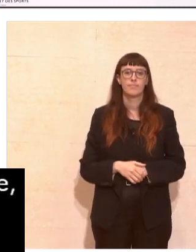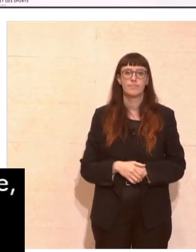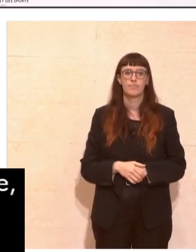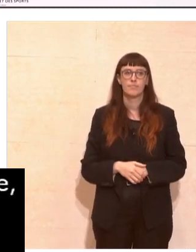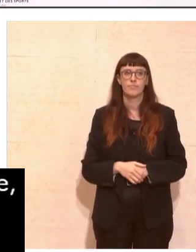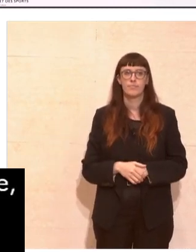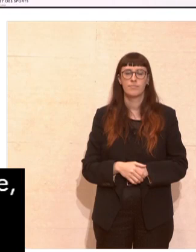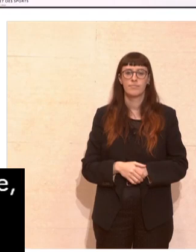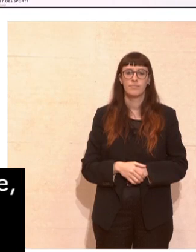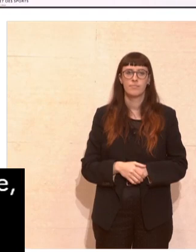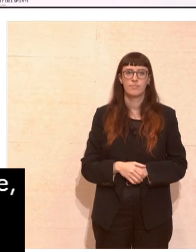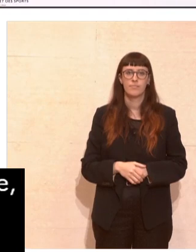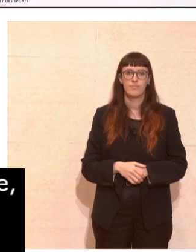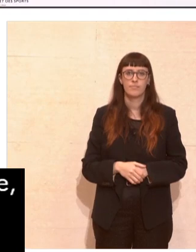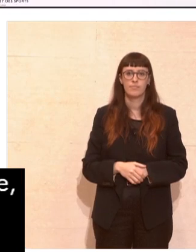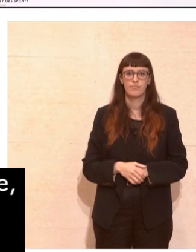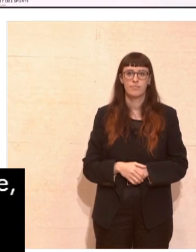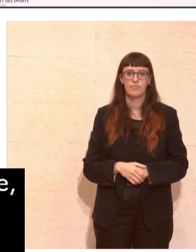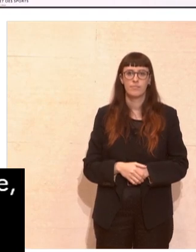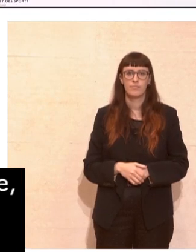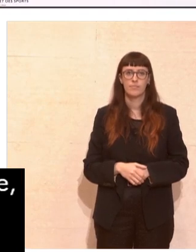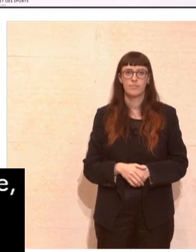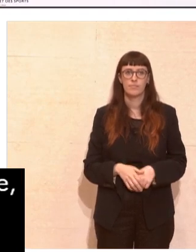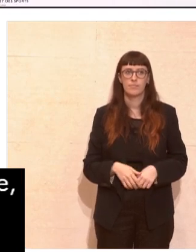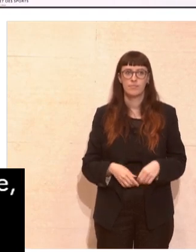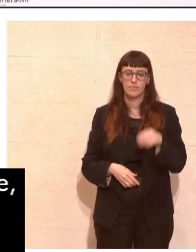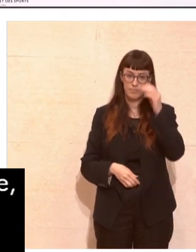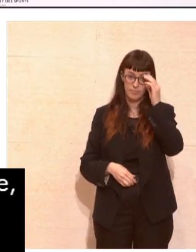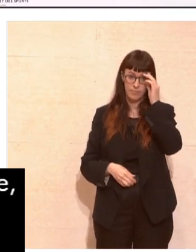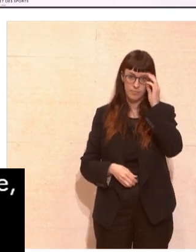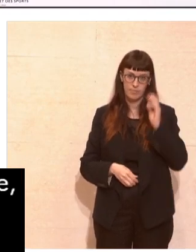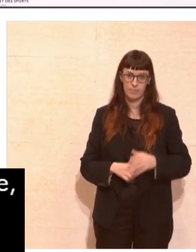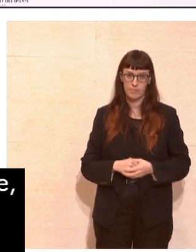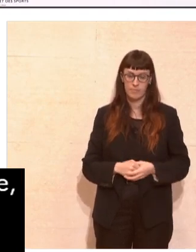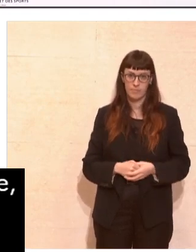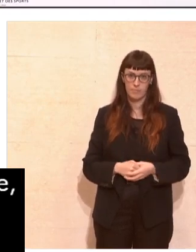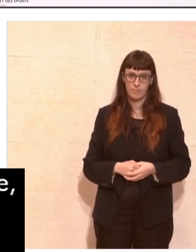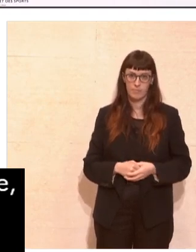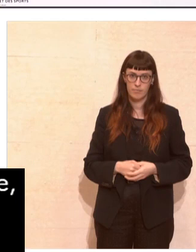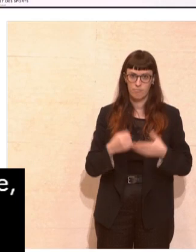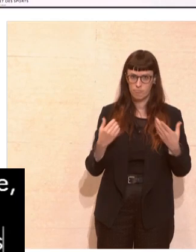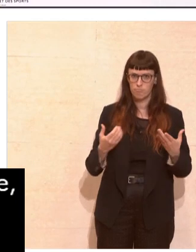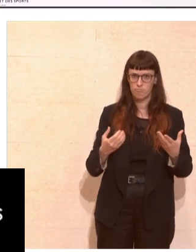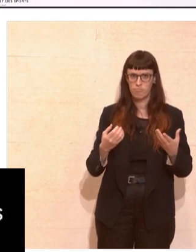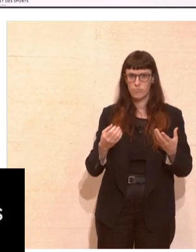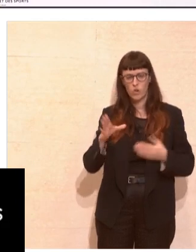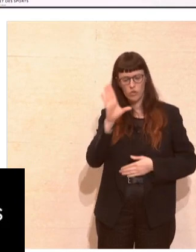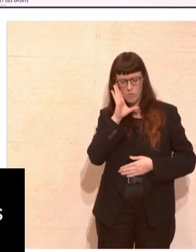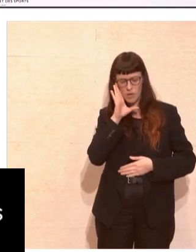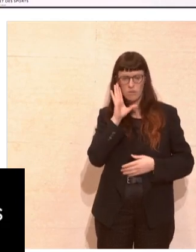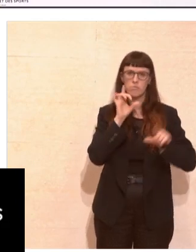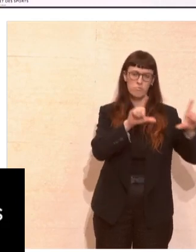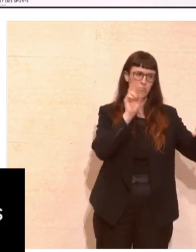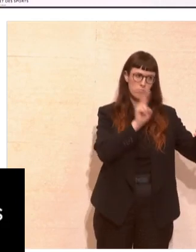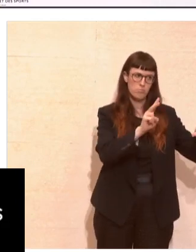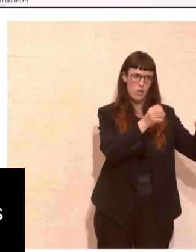Alors, qu'en est-il de la revue comment est-ce qu'on peut expliquer les effets des écrans sur le sommeil? Alors simplement, d'abord, c'est une activité chronophage. Si on